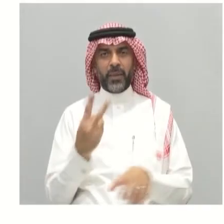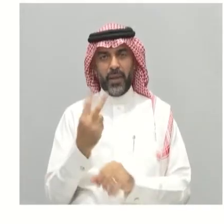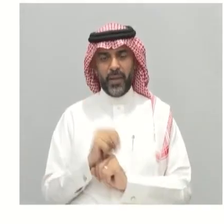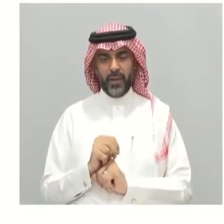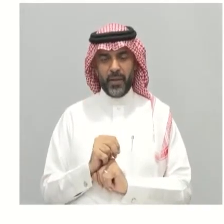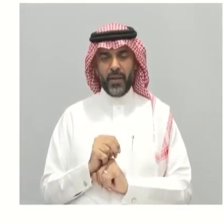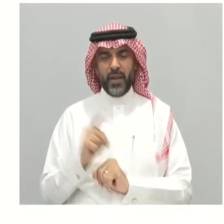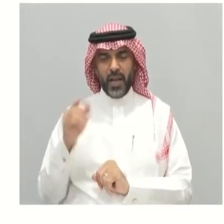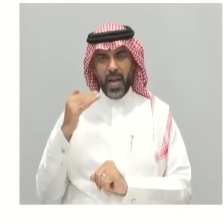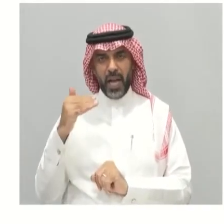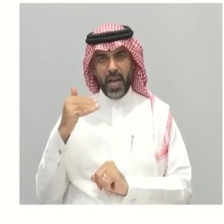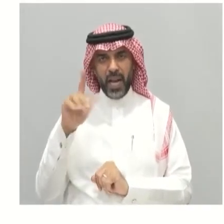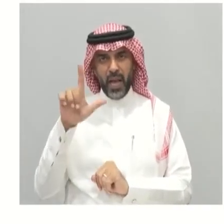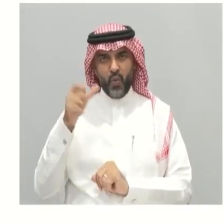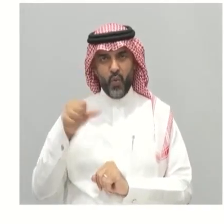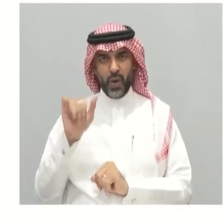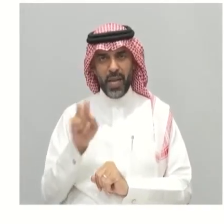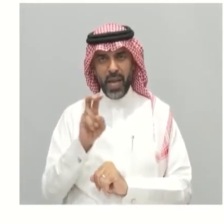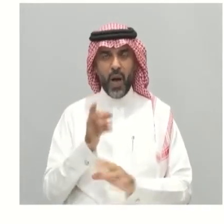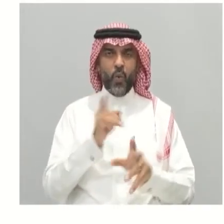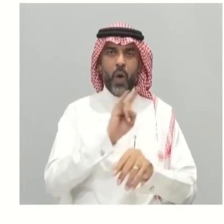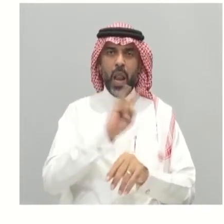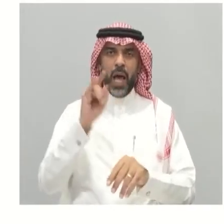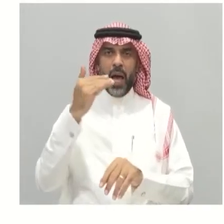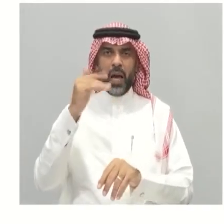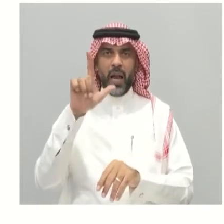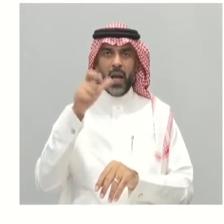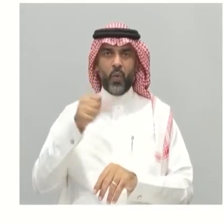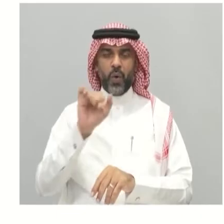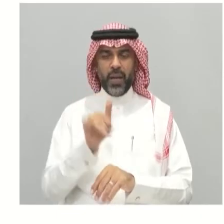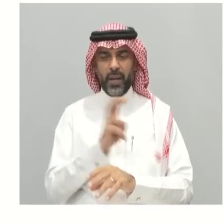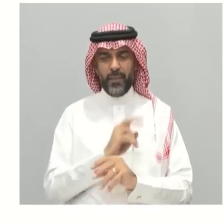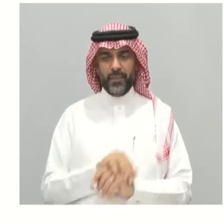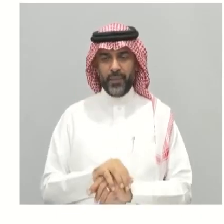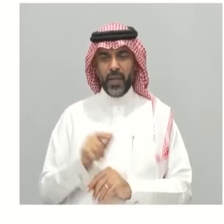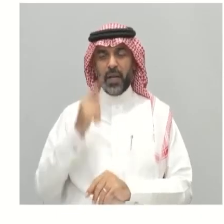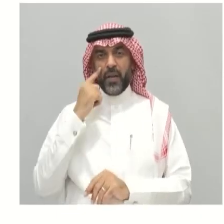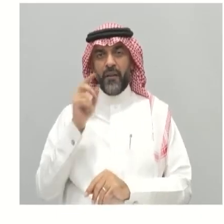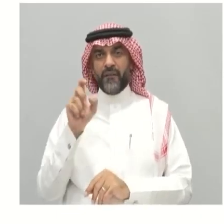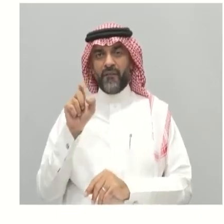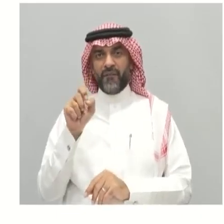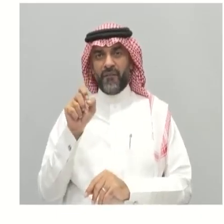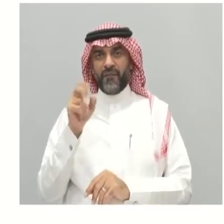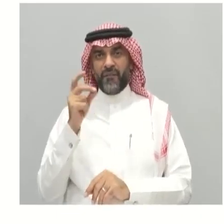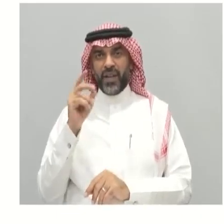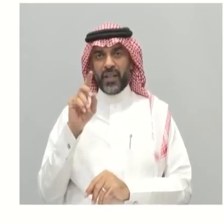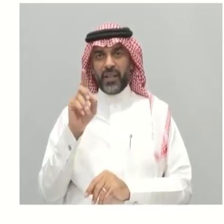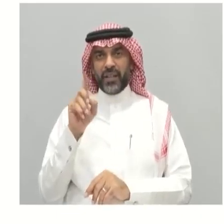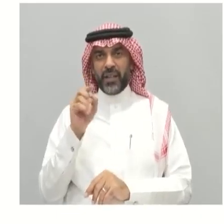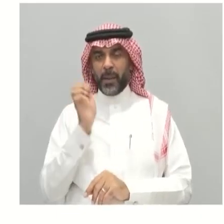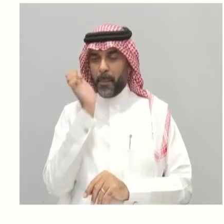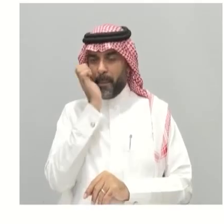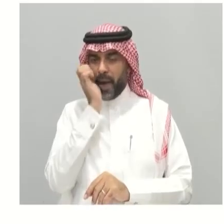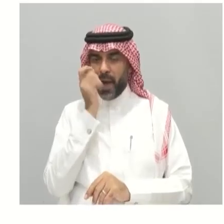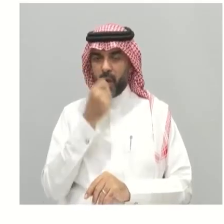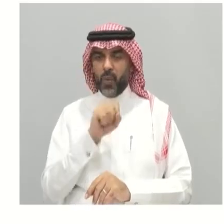والفطريات ماذا الله خلويه هنا لدينا ايضا فطر المائي والبياض الزغبي نجد ان مكان المعيشه